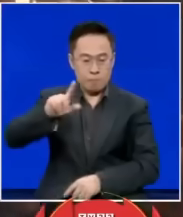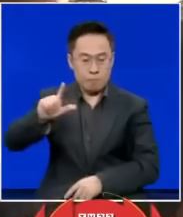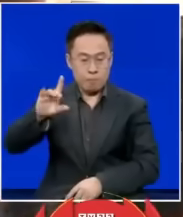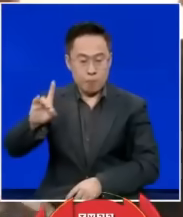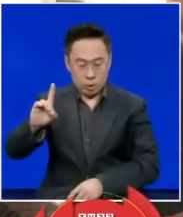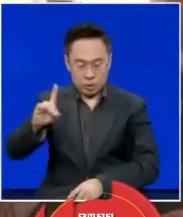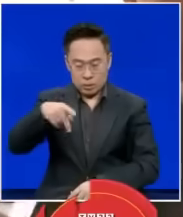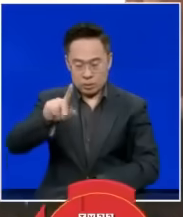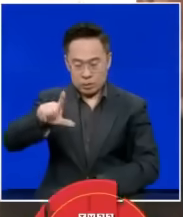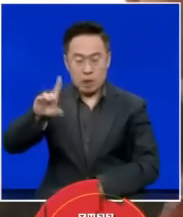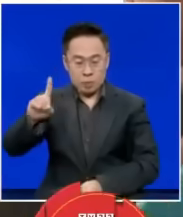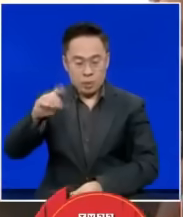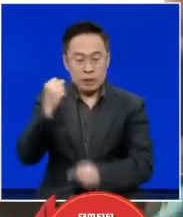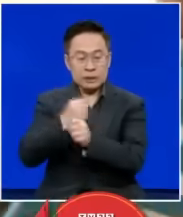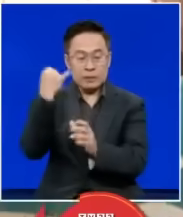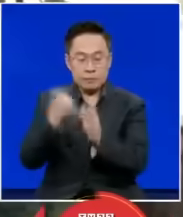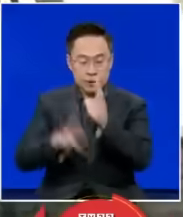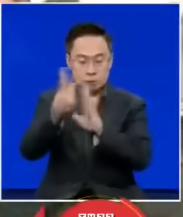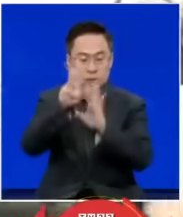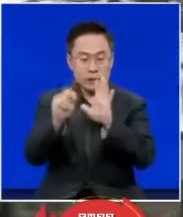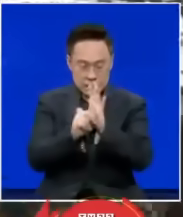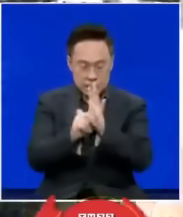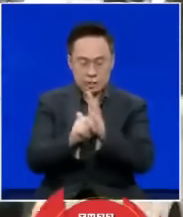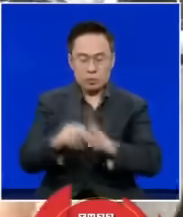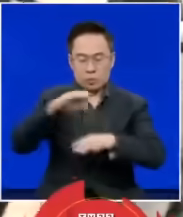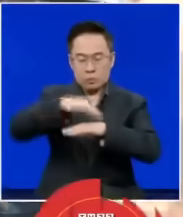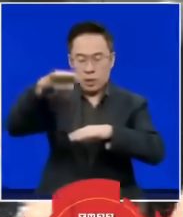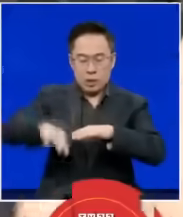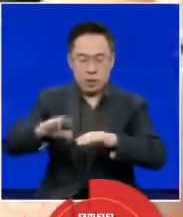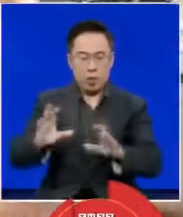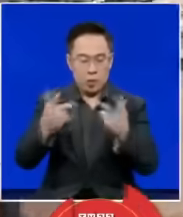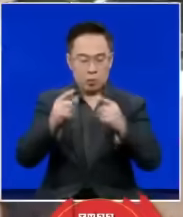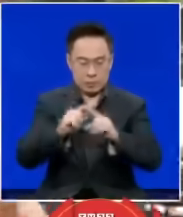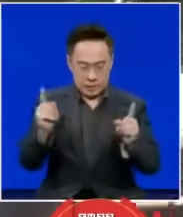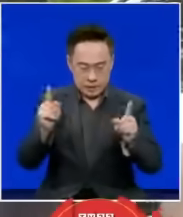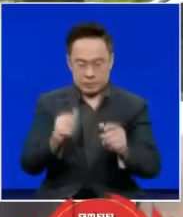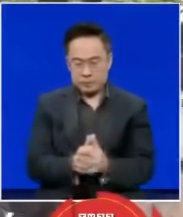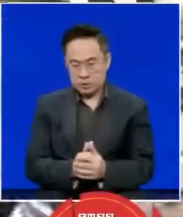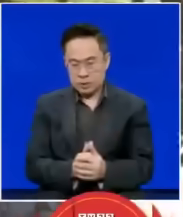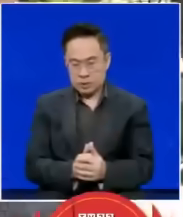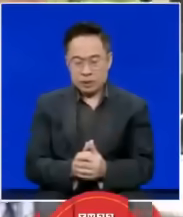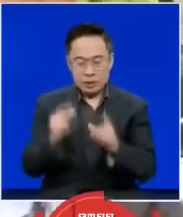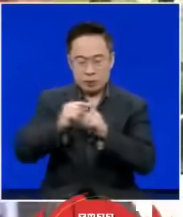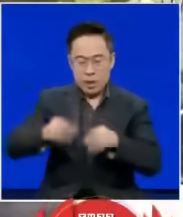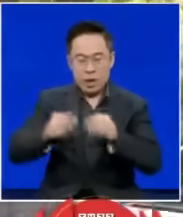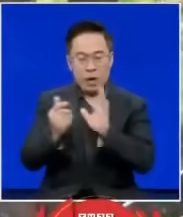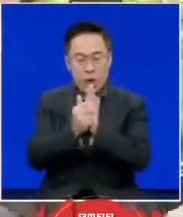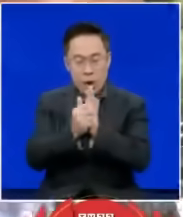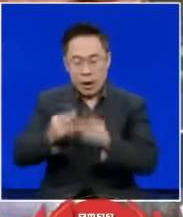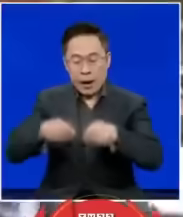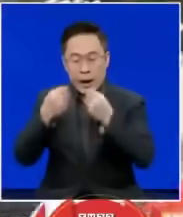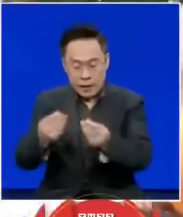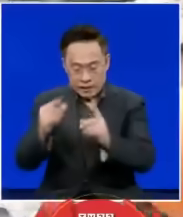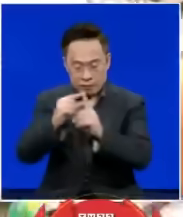ทางวินัยถ้าไปพบว่ากระทำผิดอย่างร้ายแรงก็จะต่างกันทีนี้ไอ้การได้เงินชดเชยเนี่ย